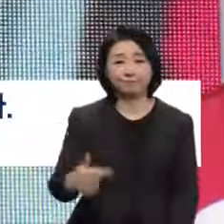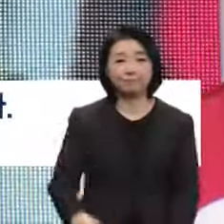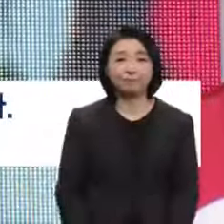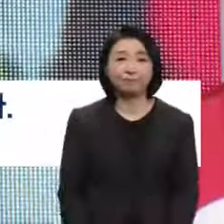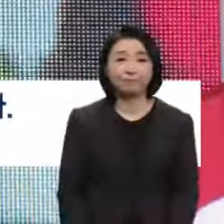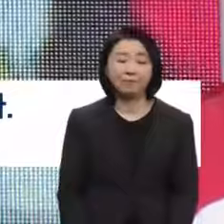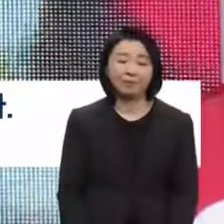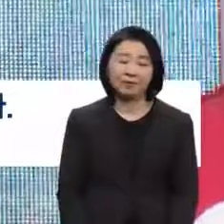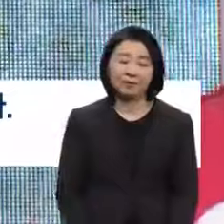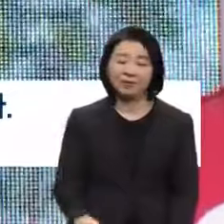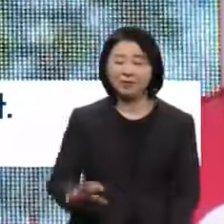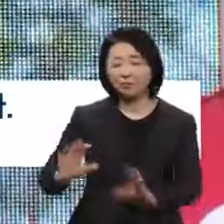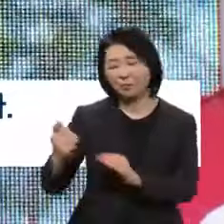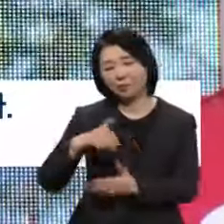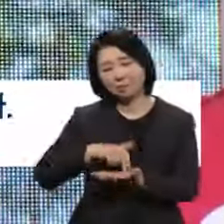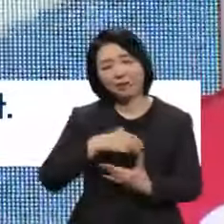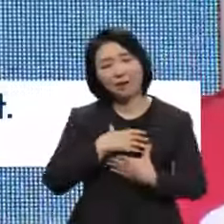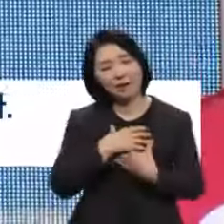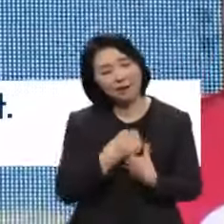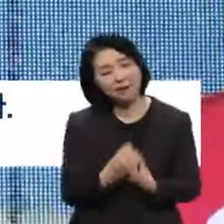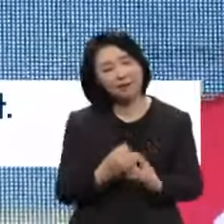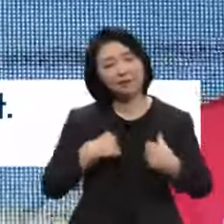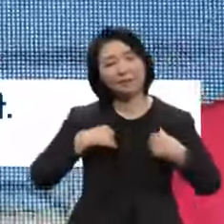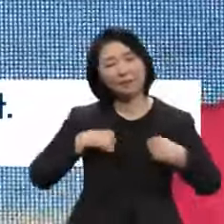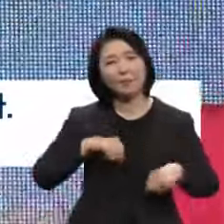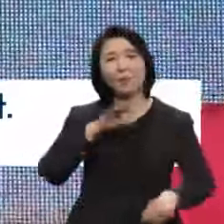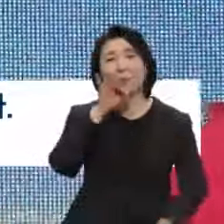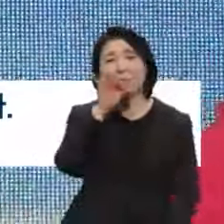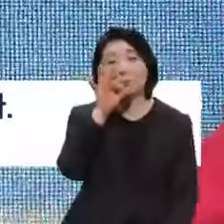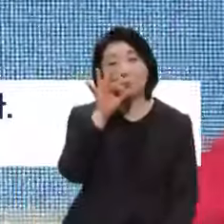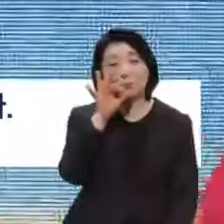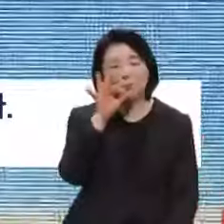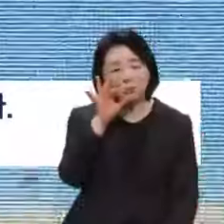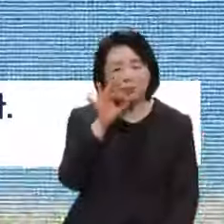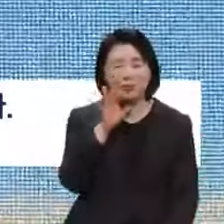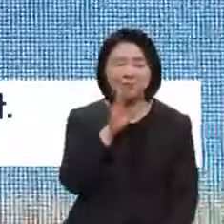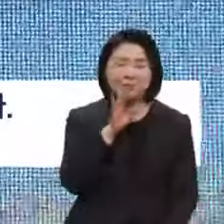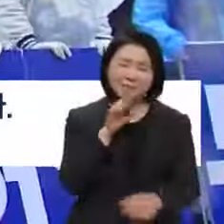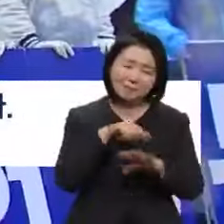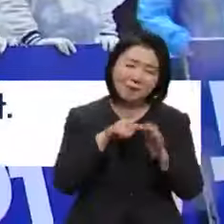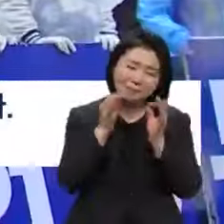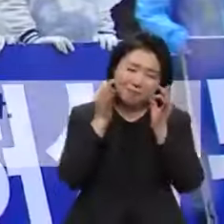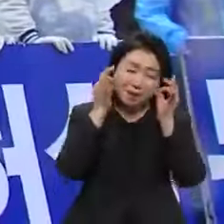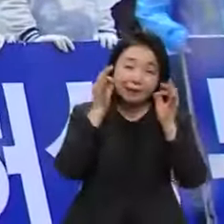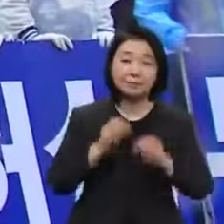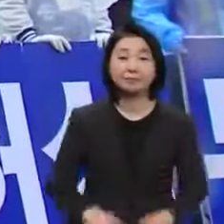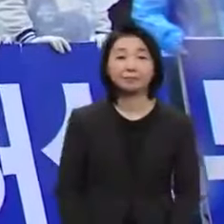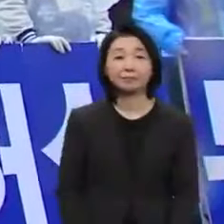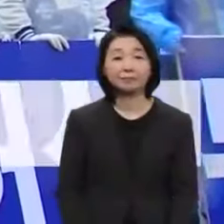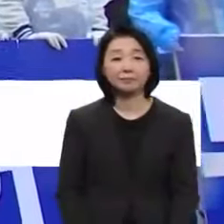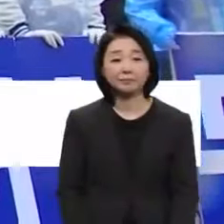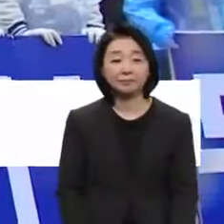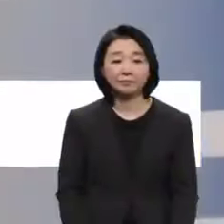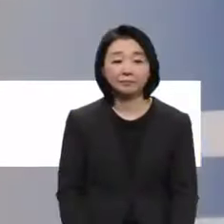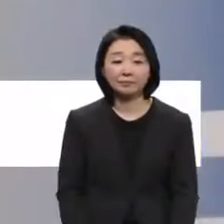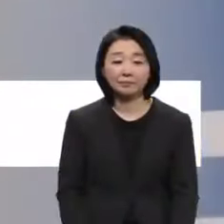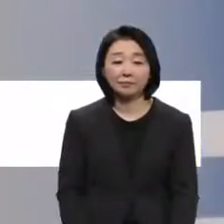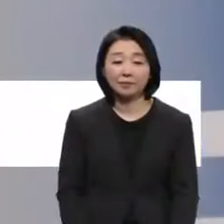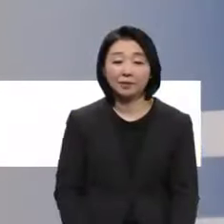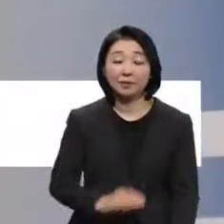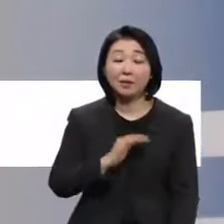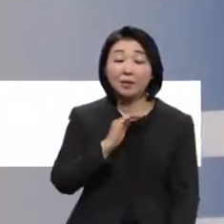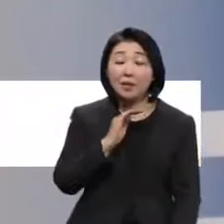결코 안심하거나 포기할 수 없는 절박한 상황입니다. 정말로 50개, 49개